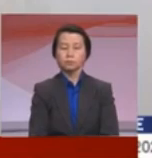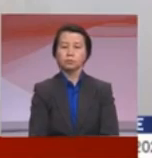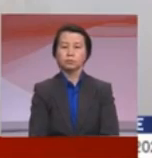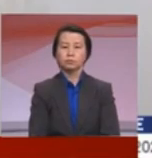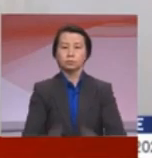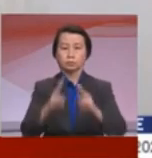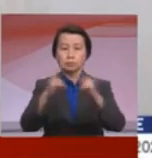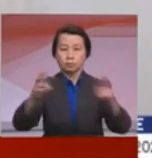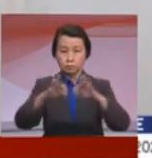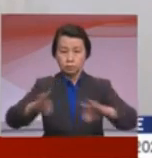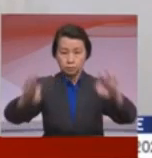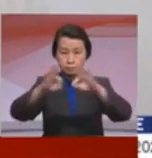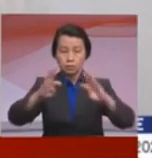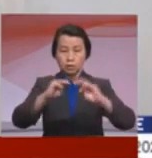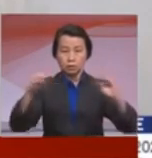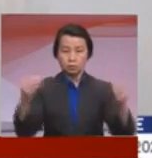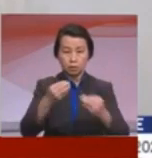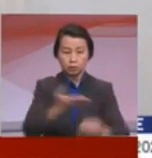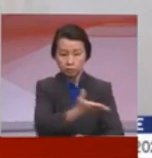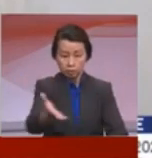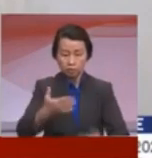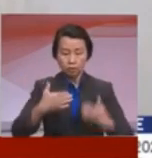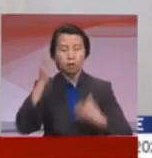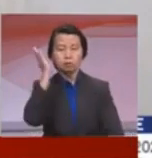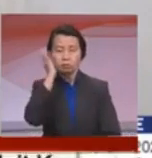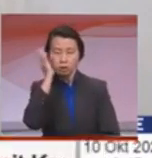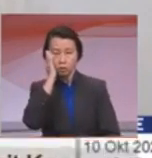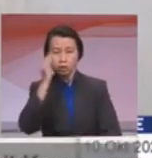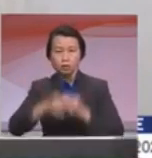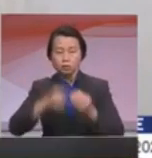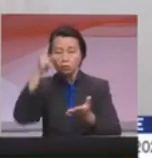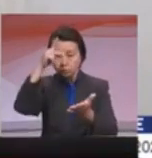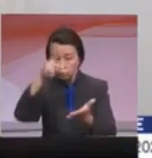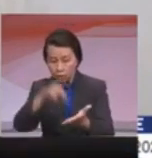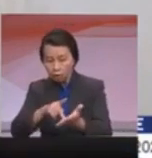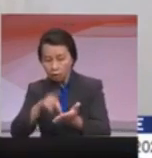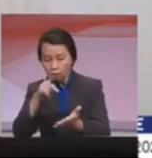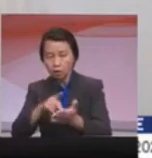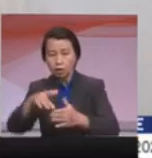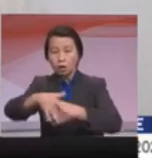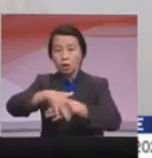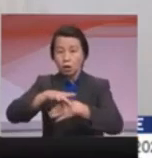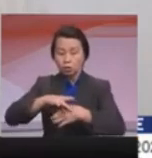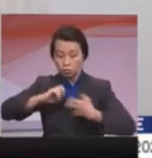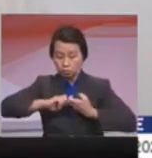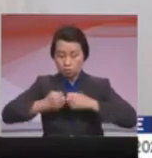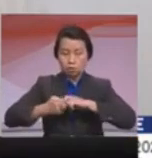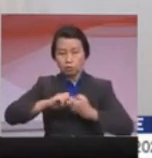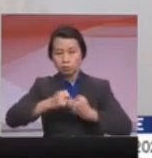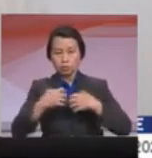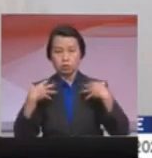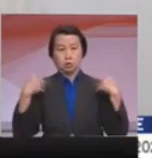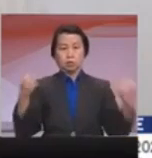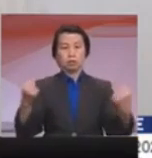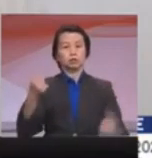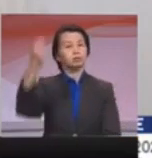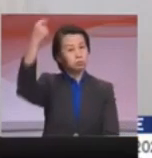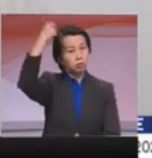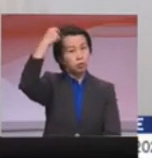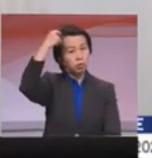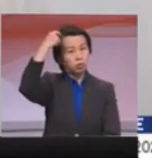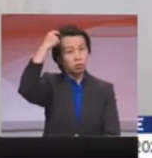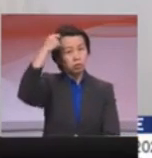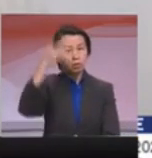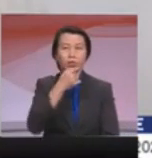Amat penting untuk masyarakat mempunyai pengetahuan bagi mengenal pasti awal gejala masalah kesihatan mental